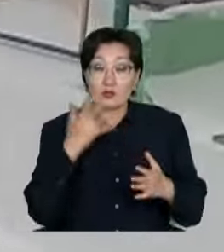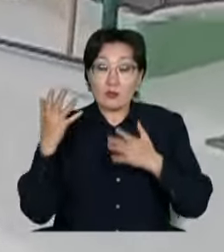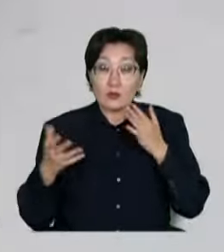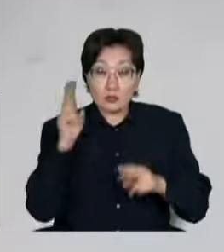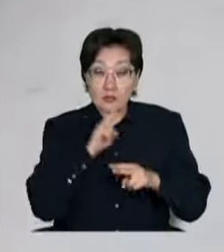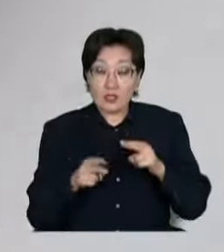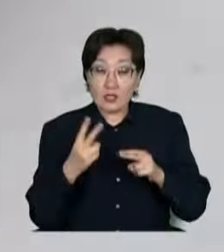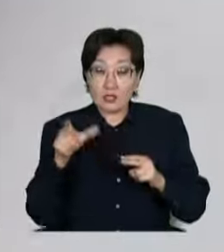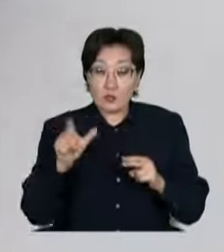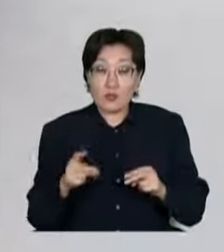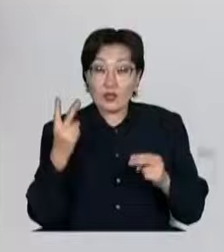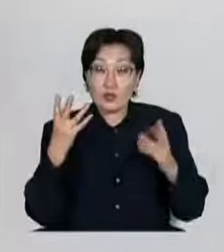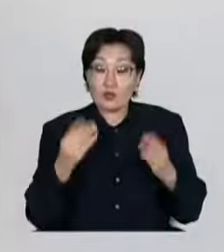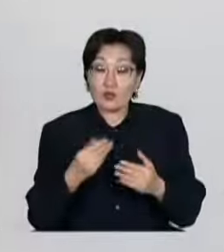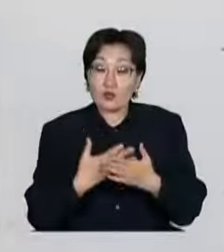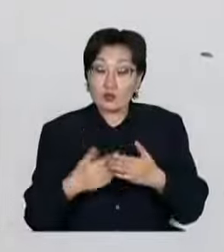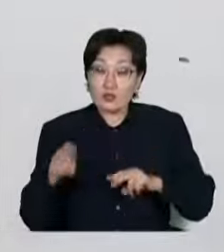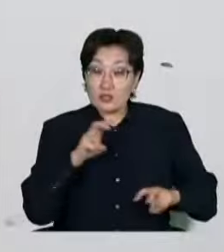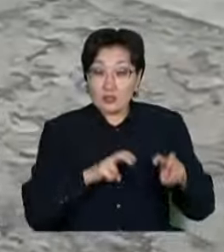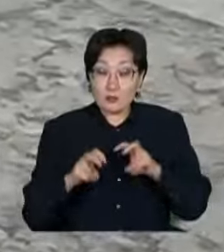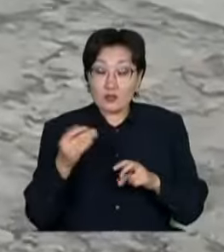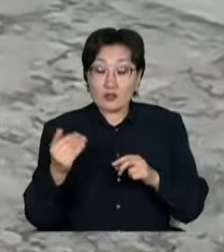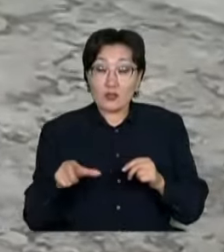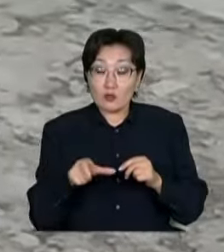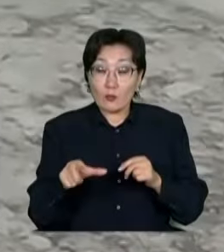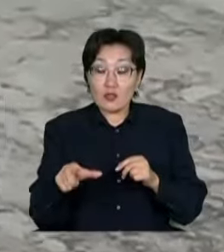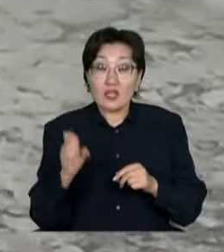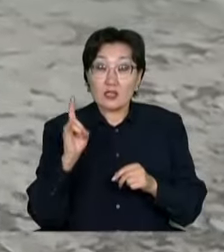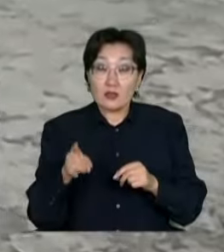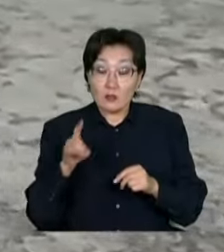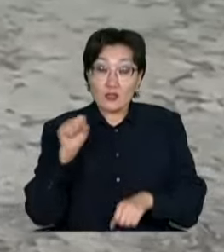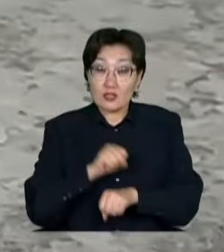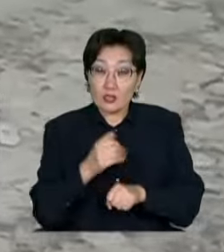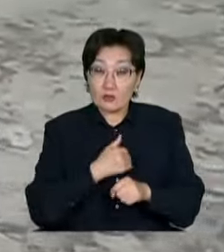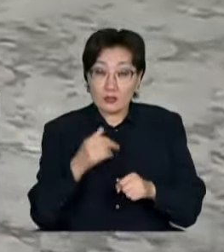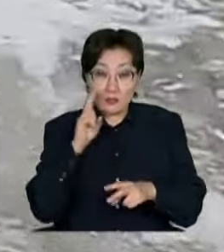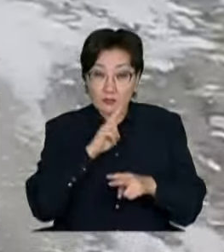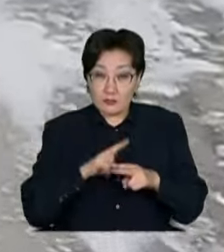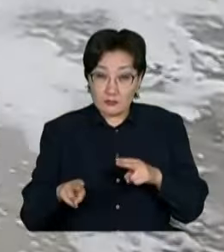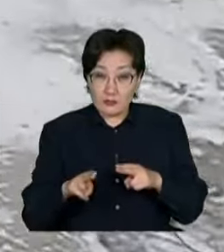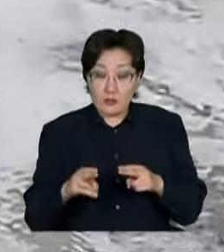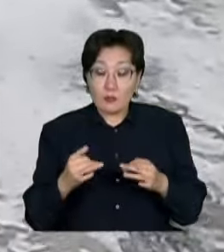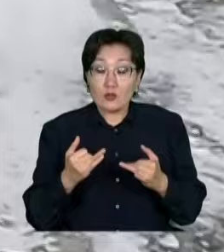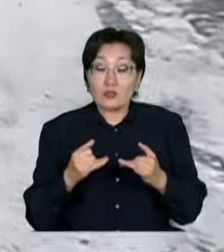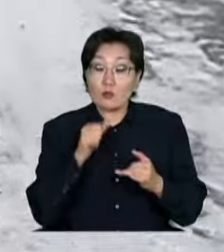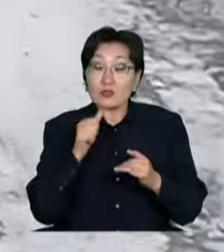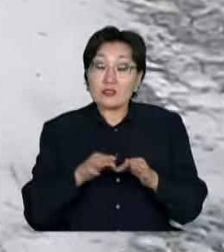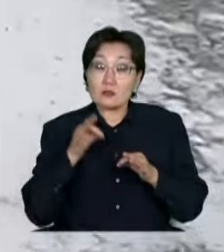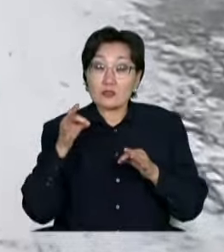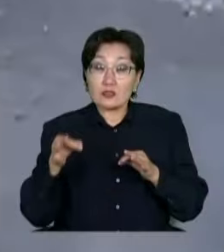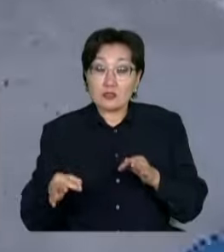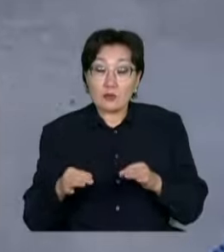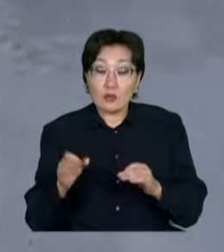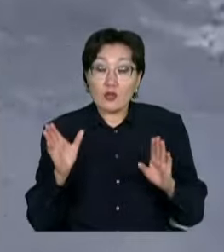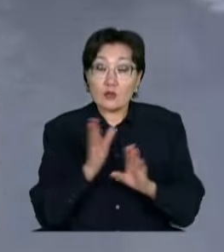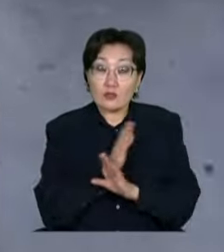кеткен екеуді екі күнге жуық уақыт іздеген еді. Олар жол бойында такси ұстамақ болып із-түссіз кеткен. Айта кетейік, Қостанай облысында